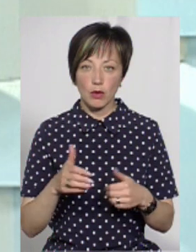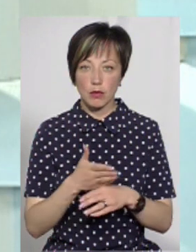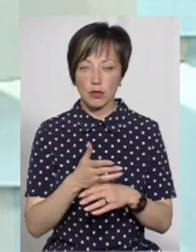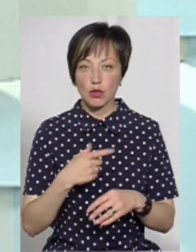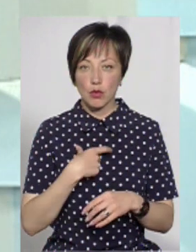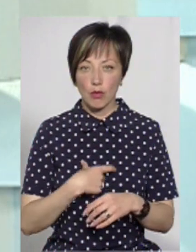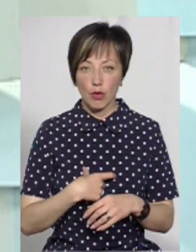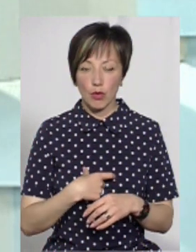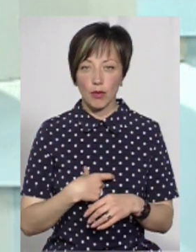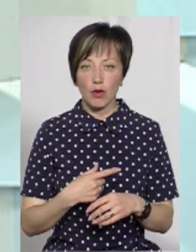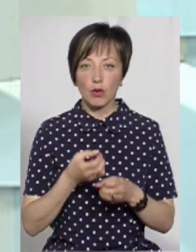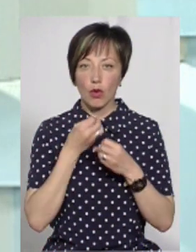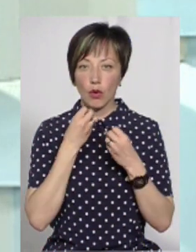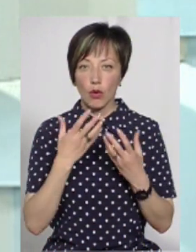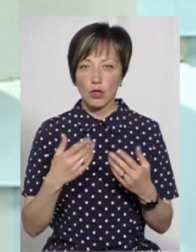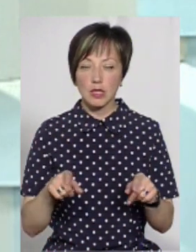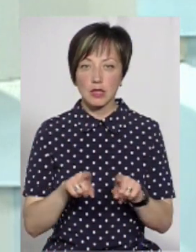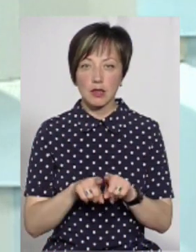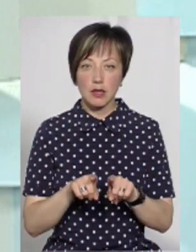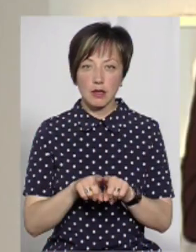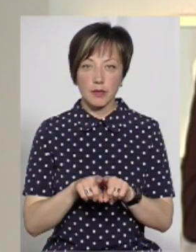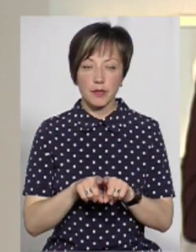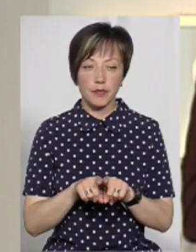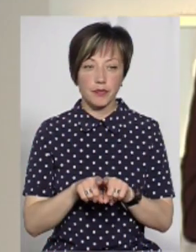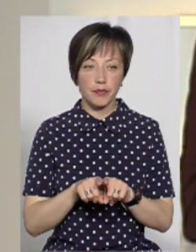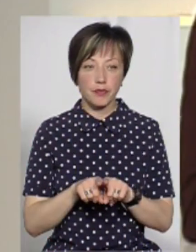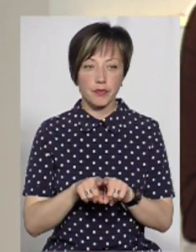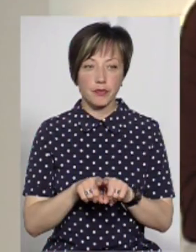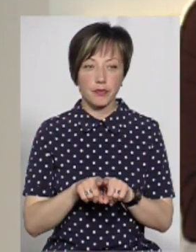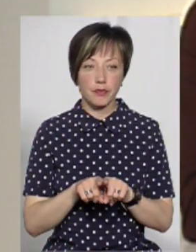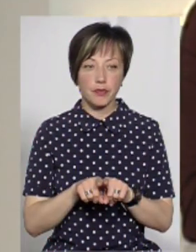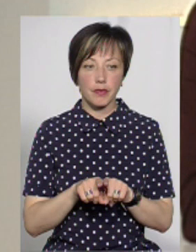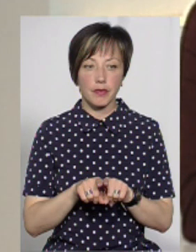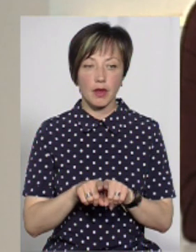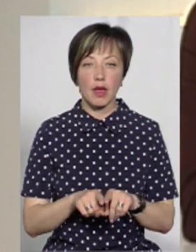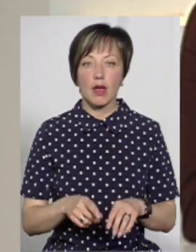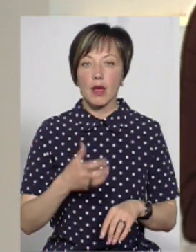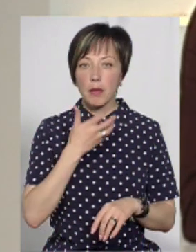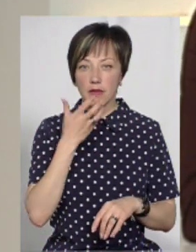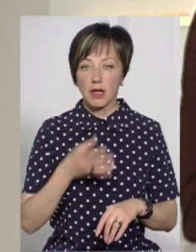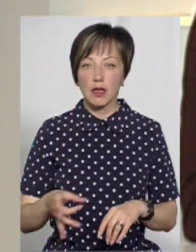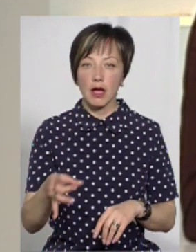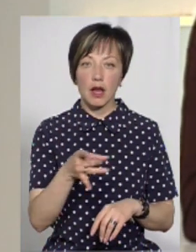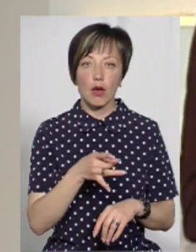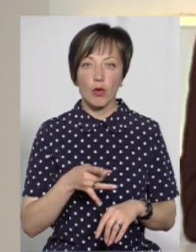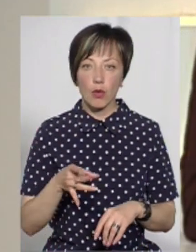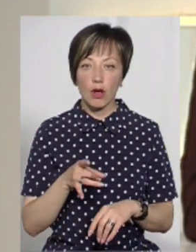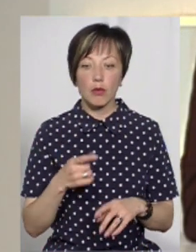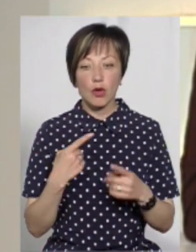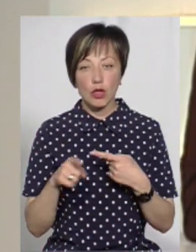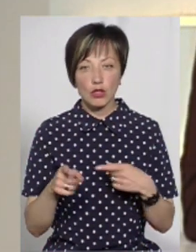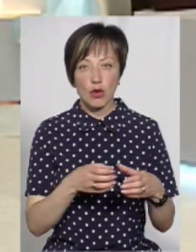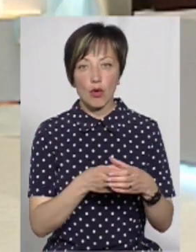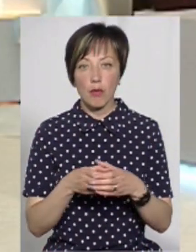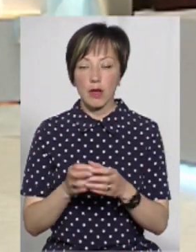дуже хороший, ну, дуже хороший показник. Мова йшла про південний регіон області, а щодо інших